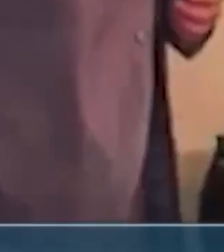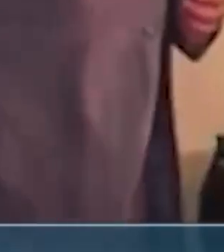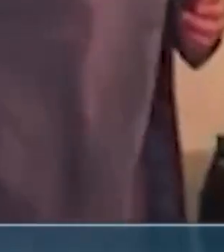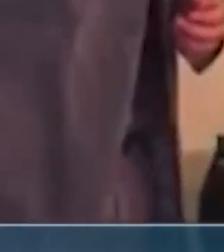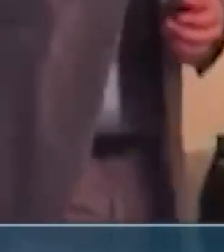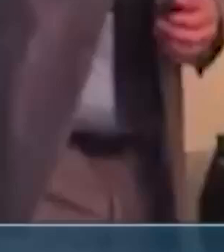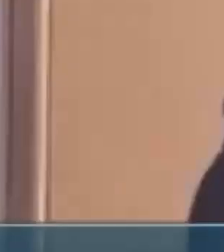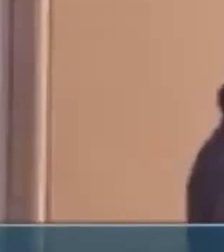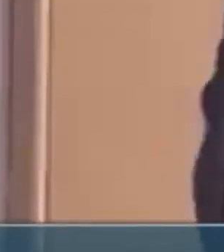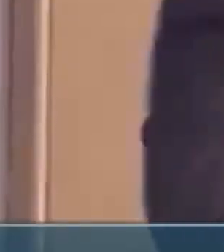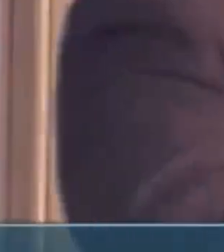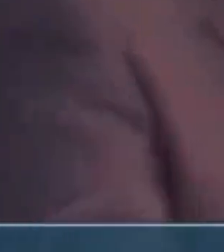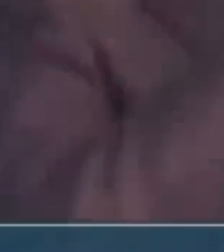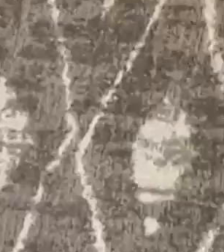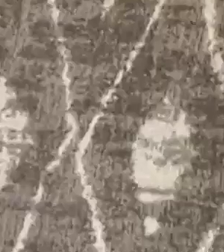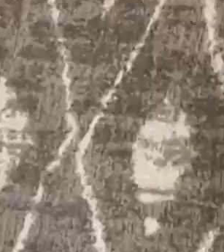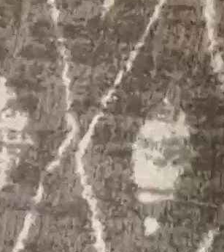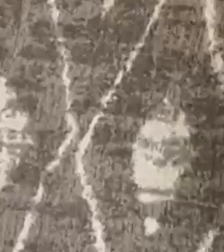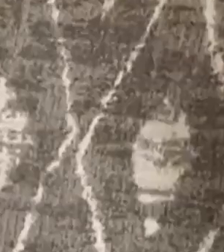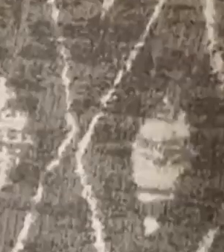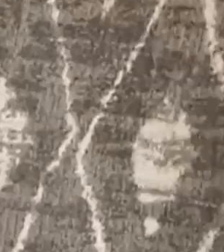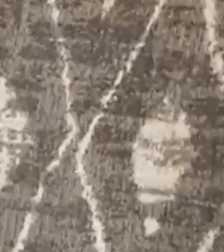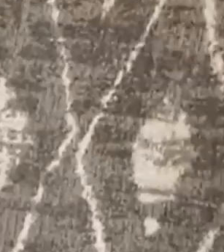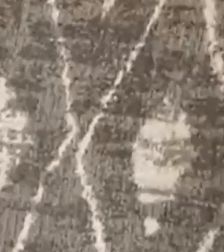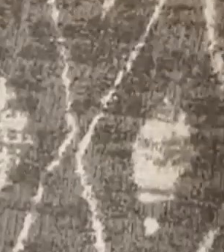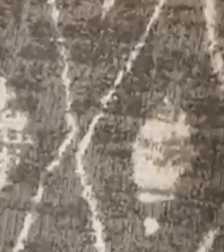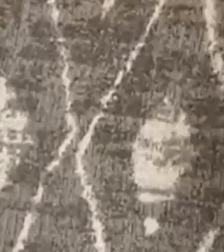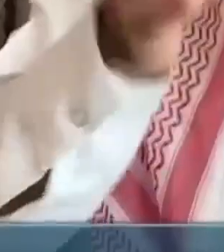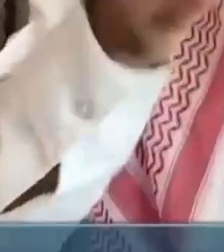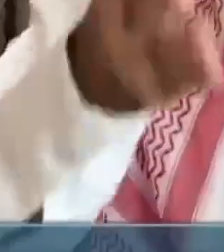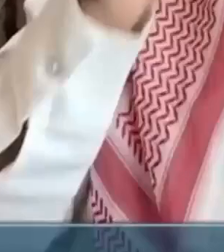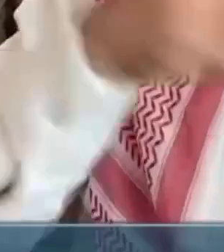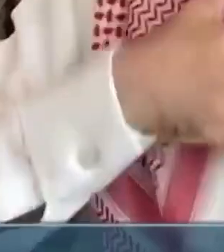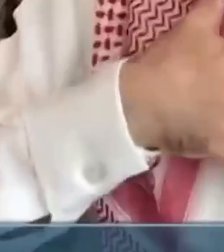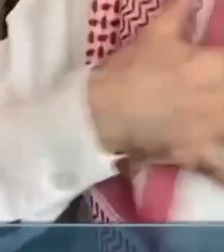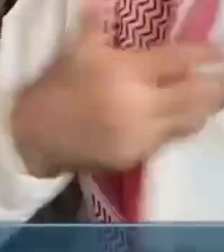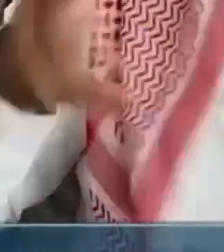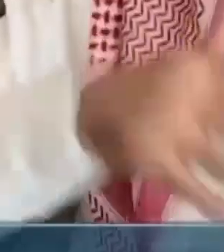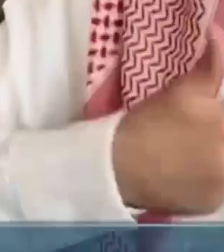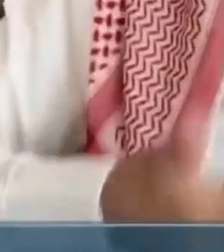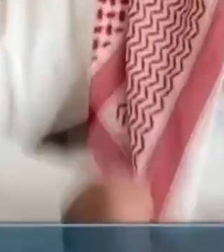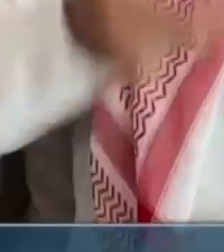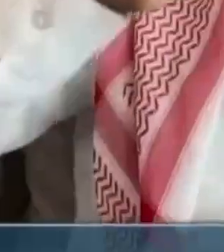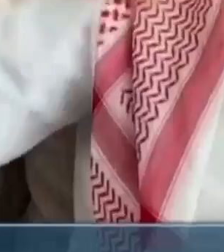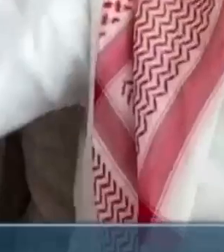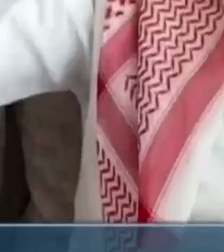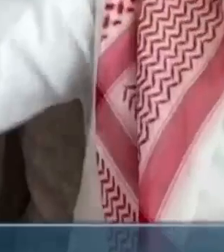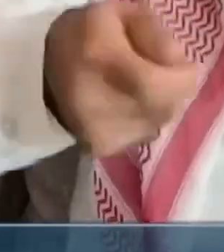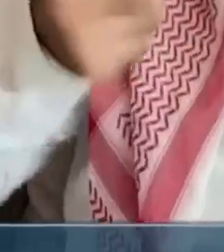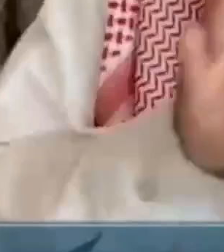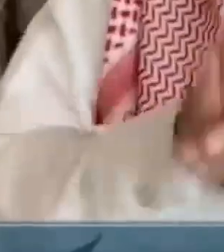منعزل فكذلك ايضا ضعف المصادر التي تعلم الحمد لله الان في هذا الوقت مع التقنيه مع المواقع الان اصبح